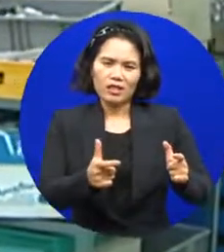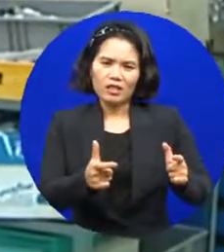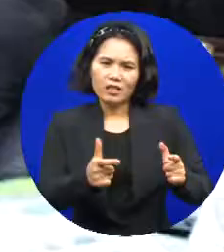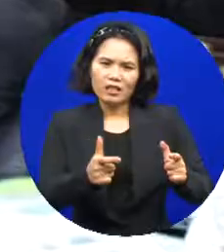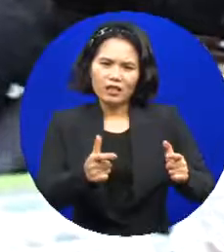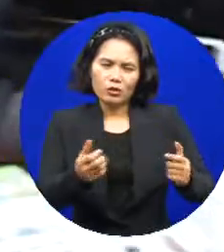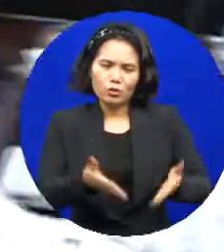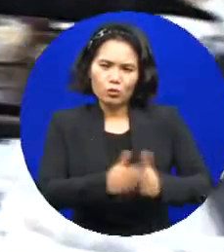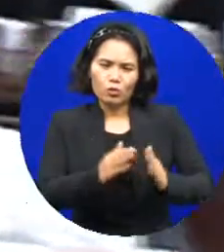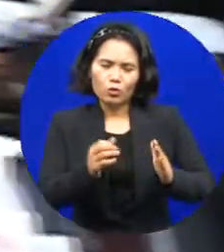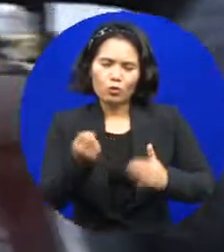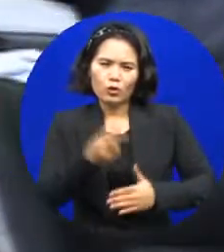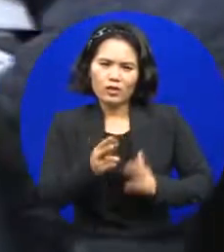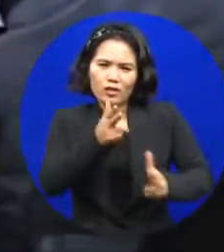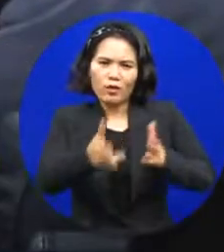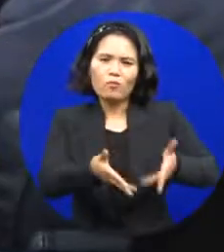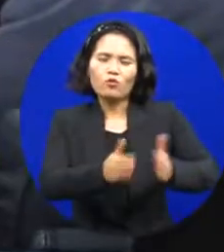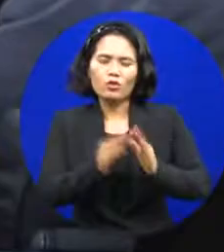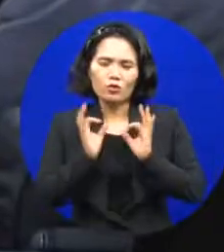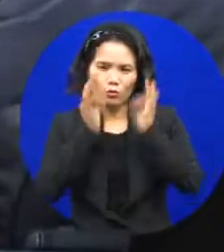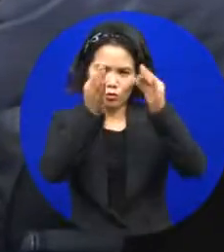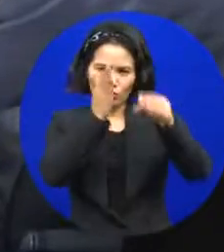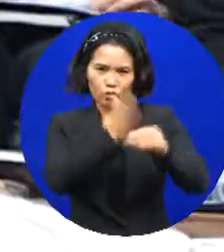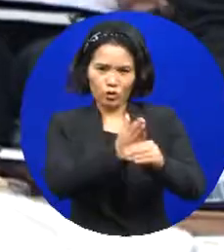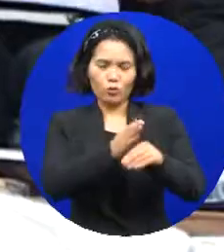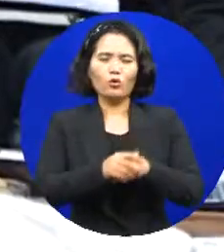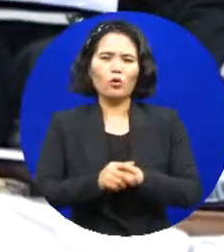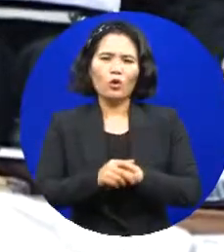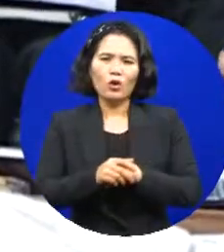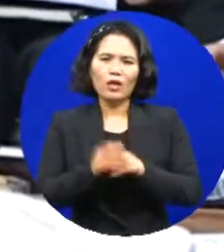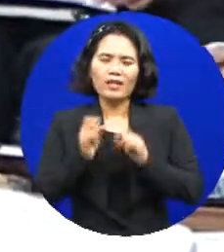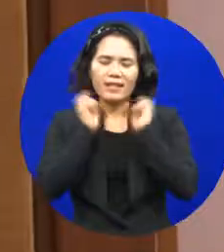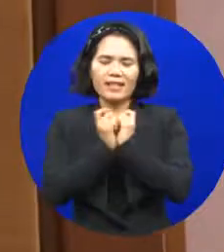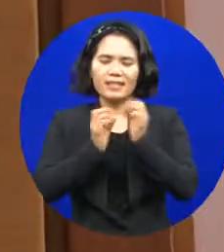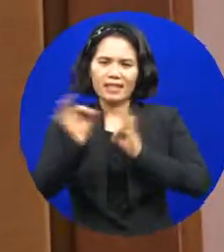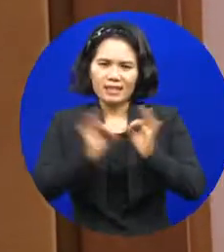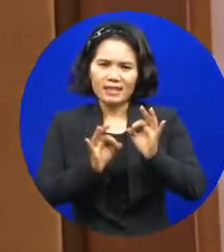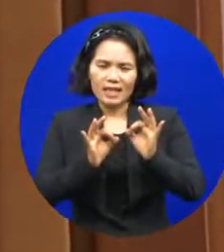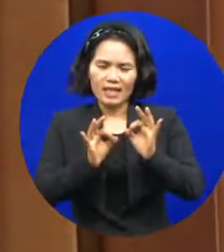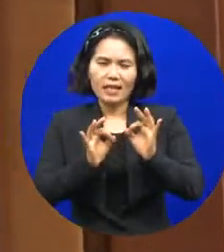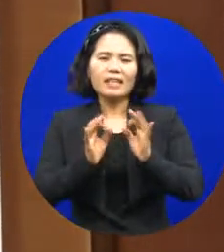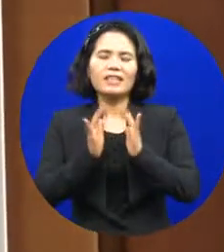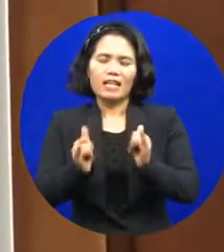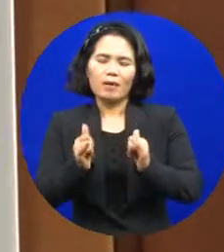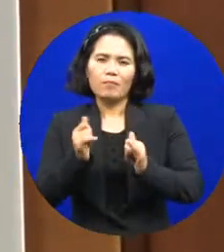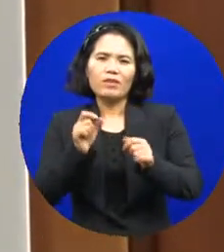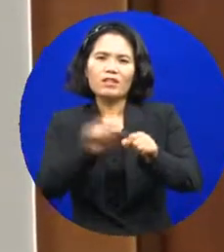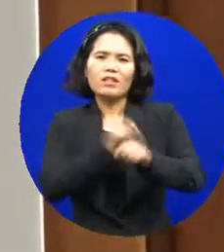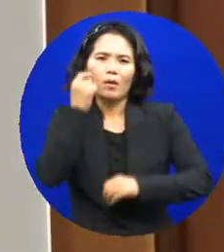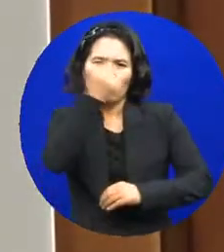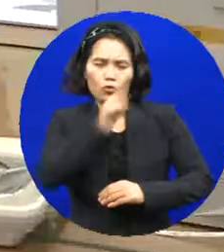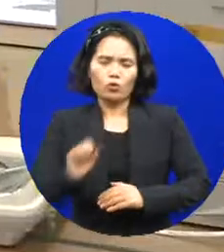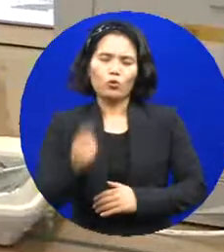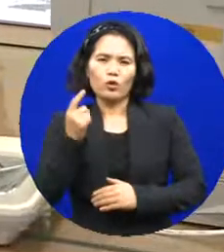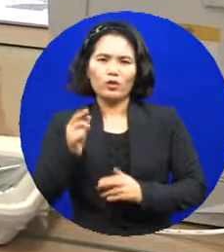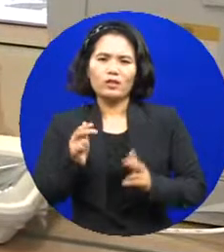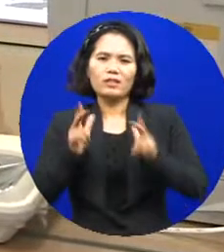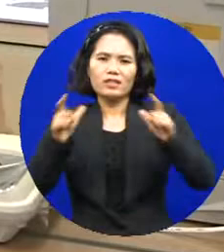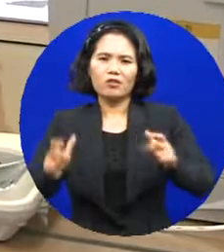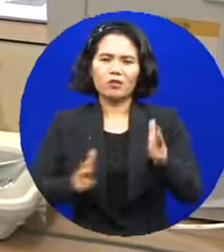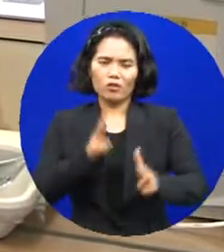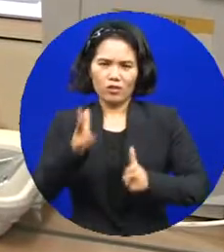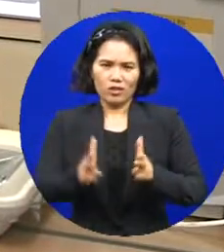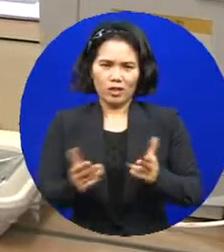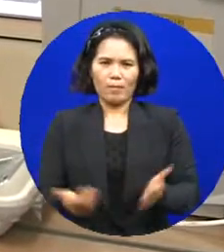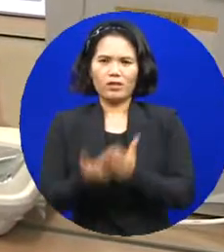통해 기업 유치에 힘을 쏟고 사회적 기업과 협동조합 활성화, 소상공인 특례 보증 등을 통해 지역경제